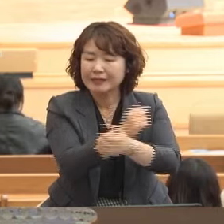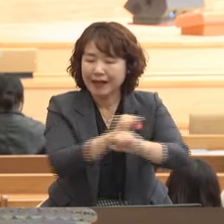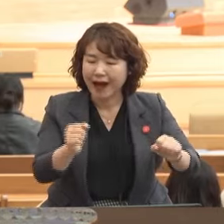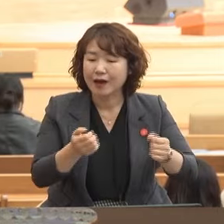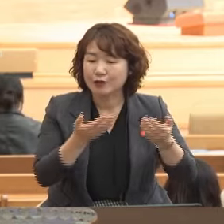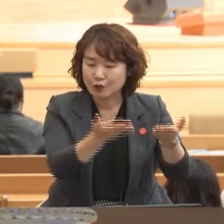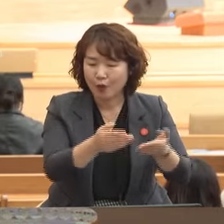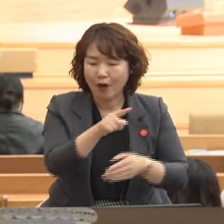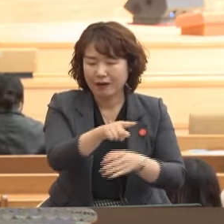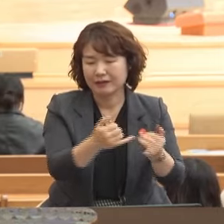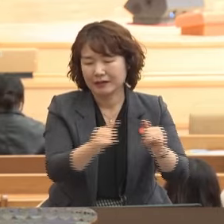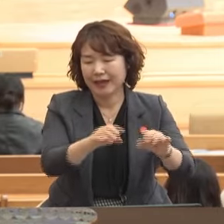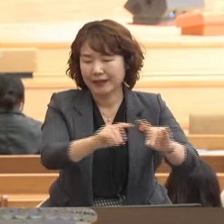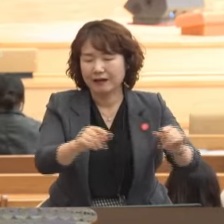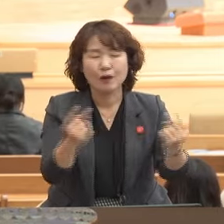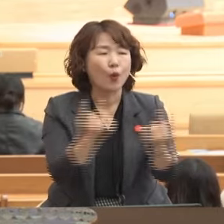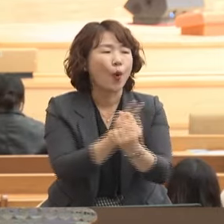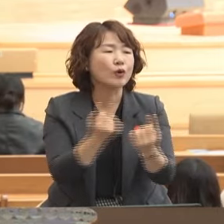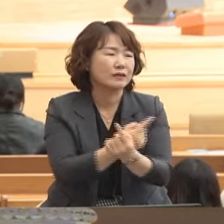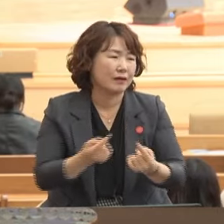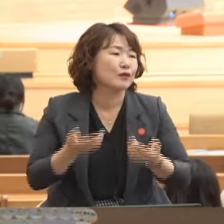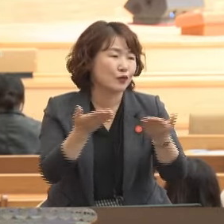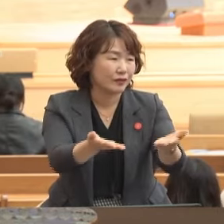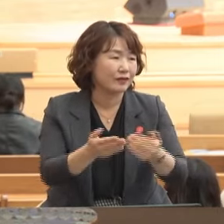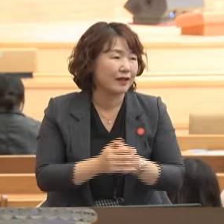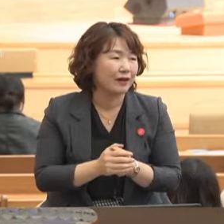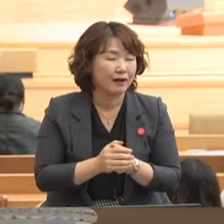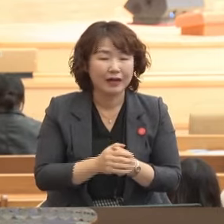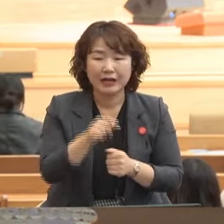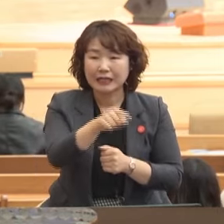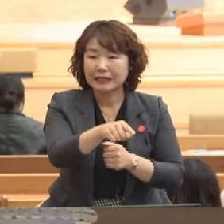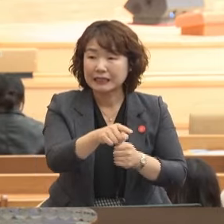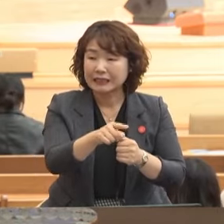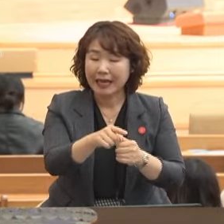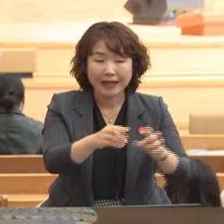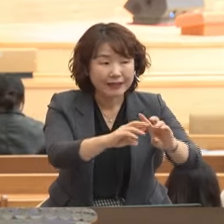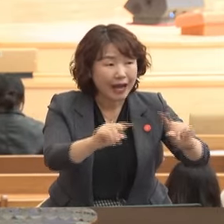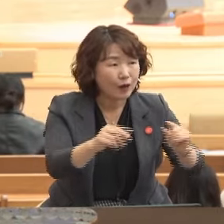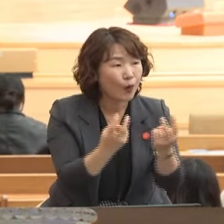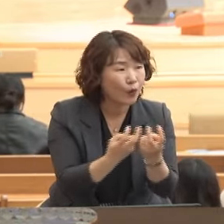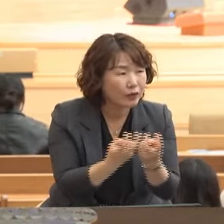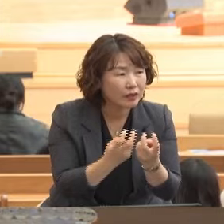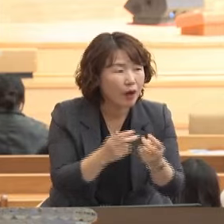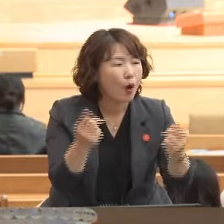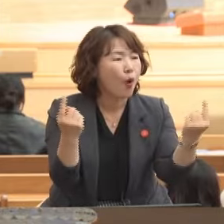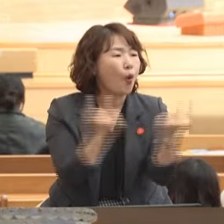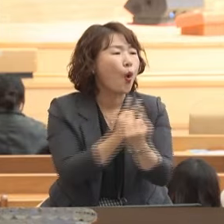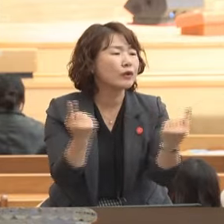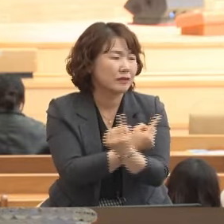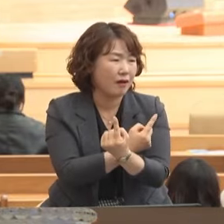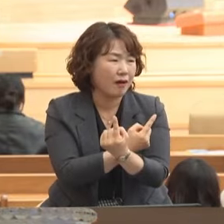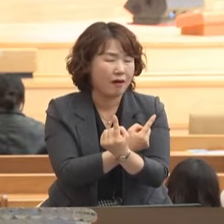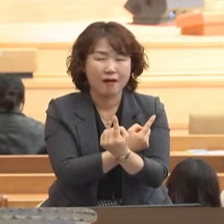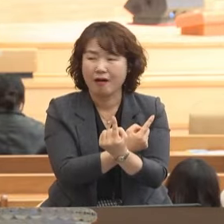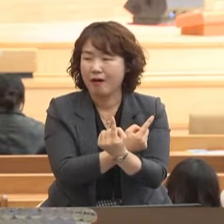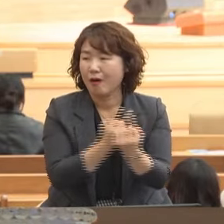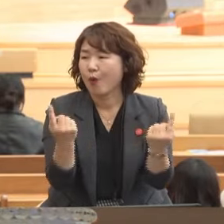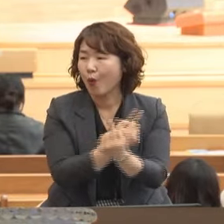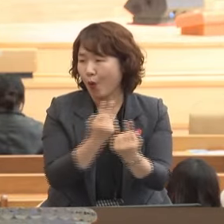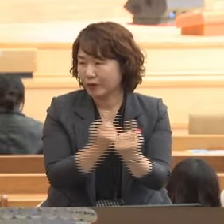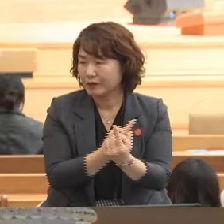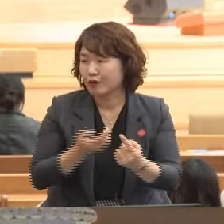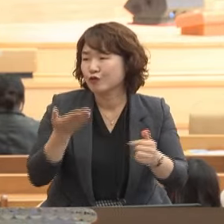사하고 그들의 땅을 고칠지라. 자, 그들의 땅을 어떻게 하신다고 말합니까? 어떻게? 고칠지라.